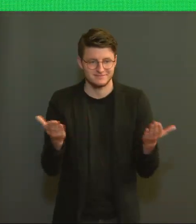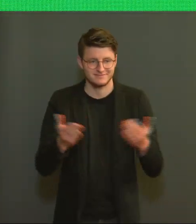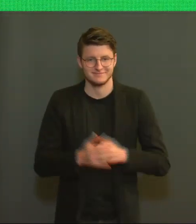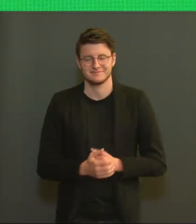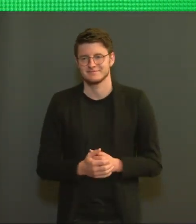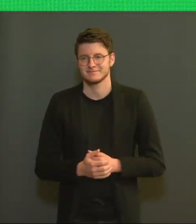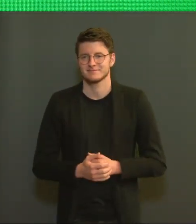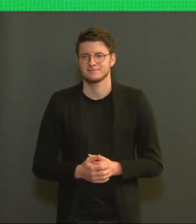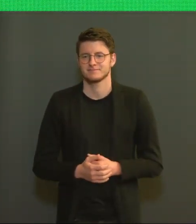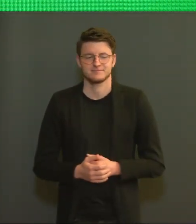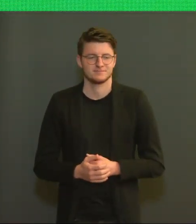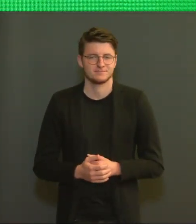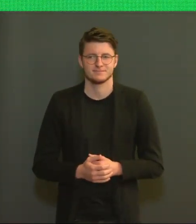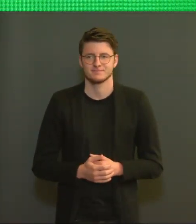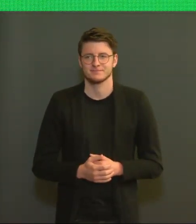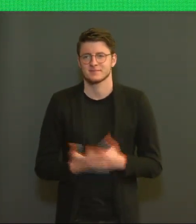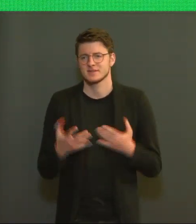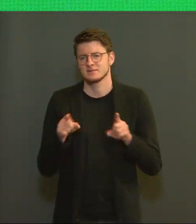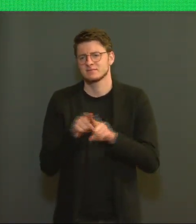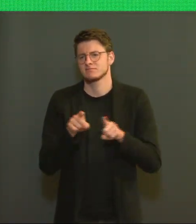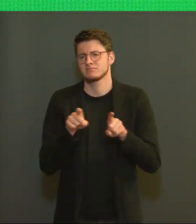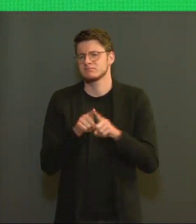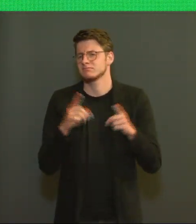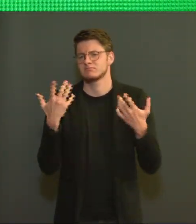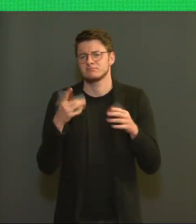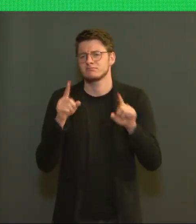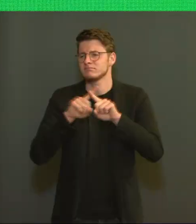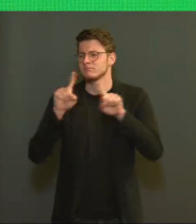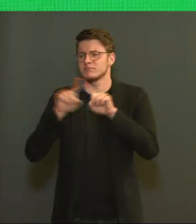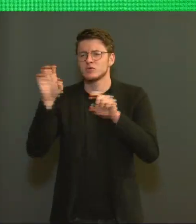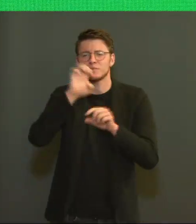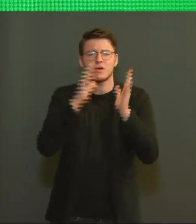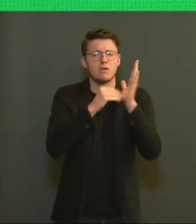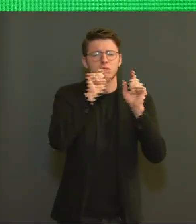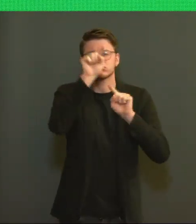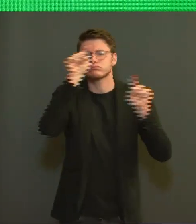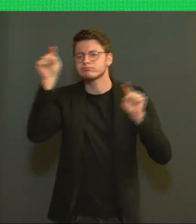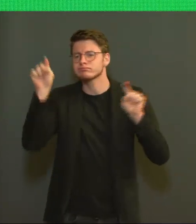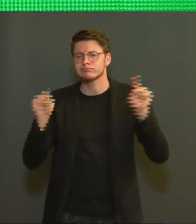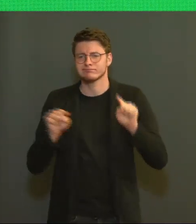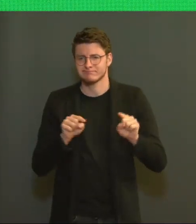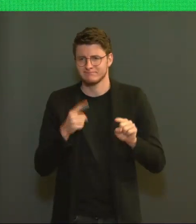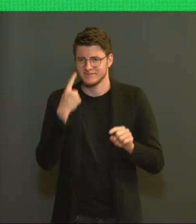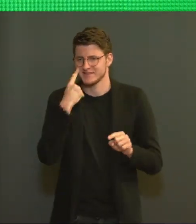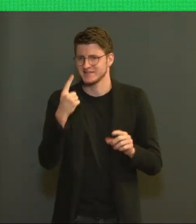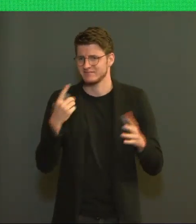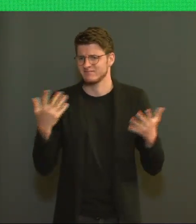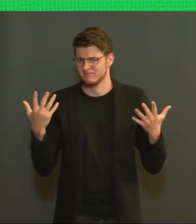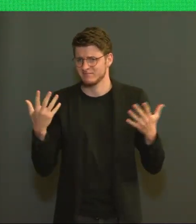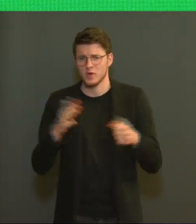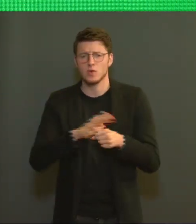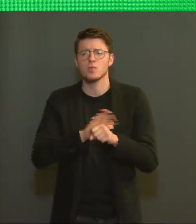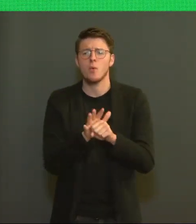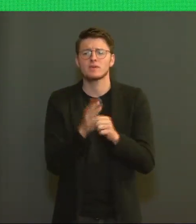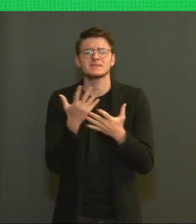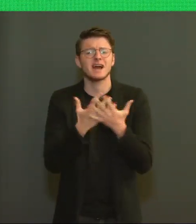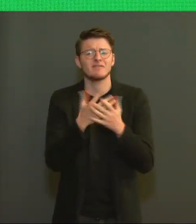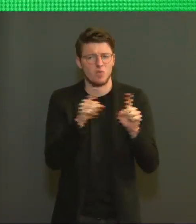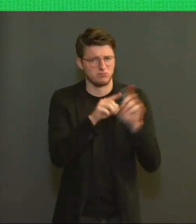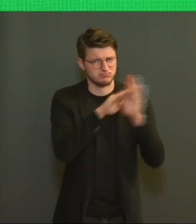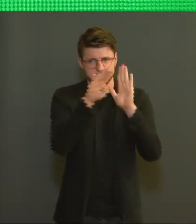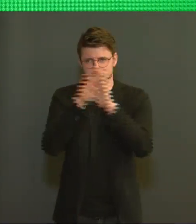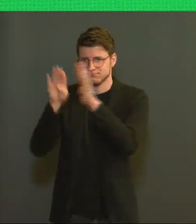Net zoals in vele andere Europese landen verandert de situatie en gaat de COVID-19 in ons land zeer snel. Het